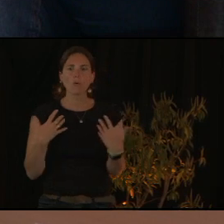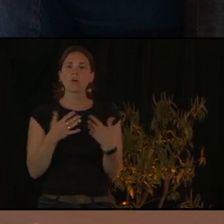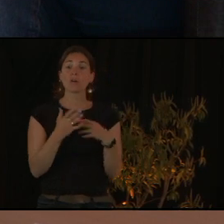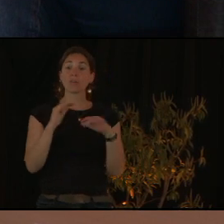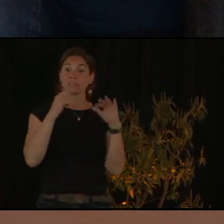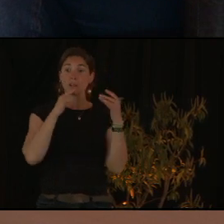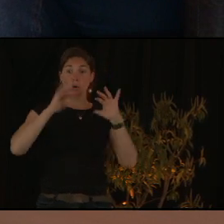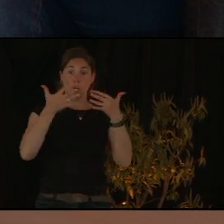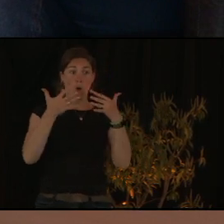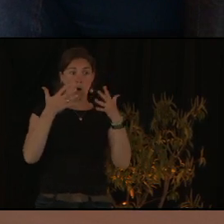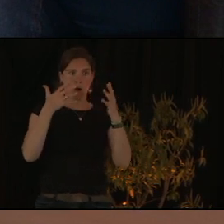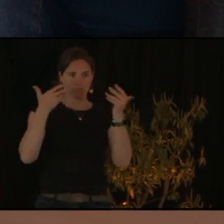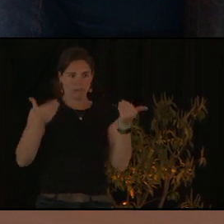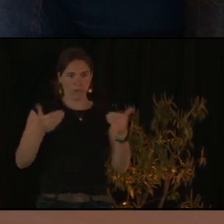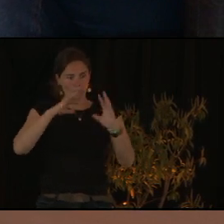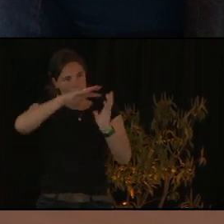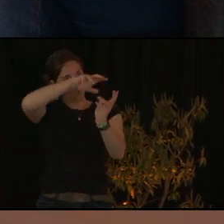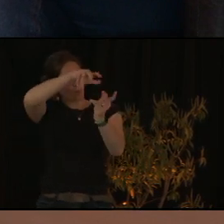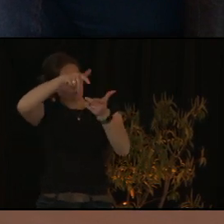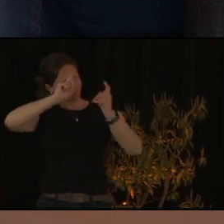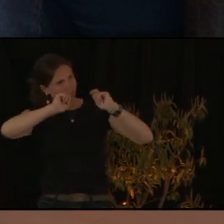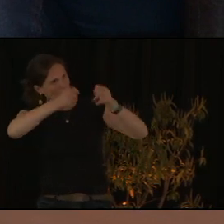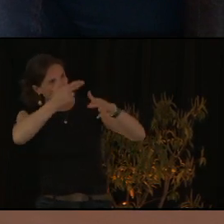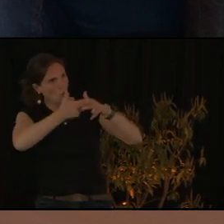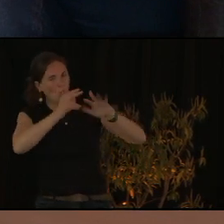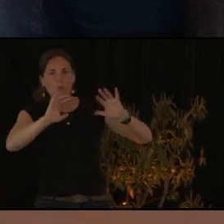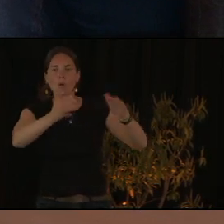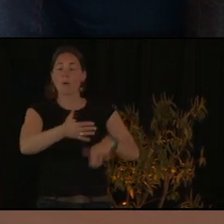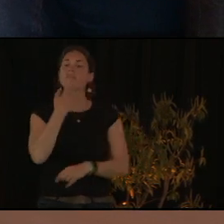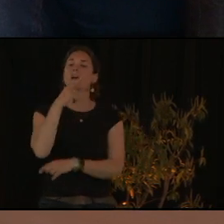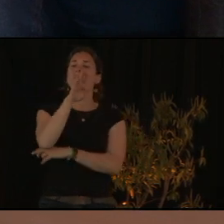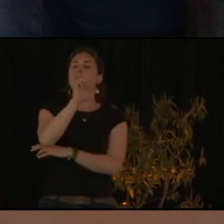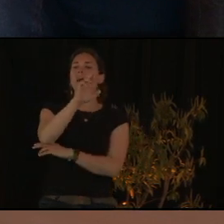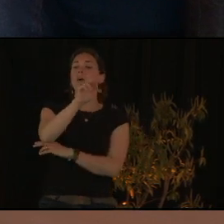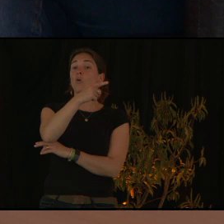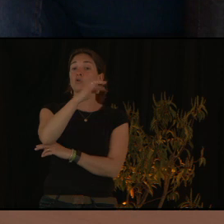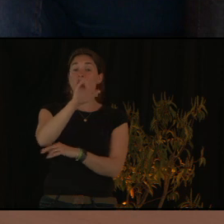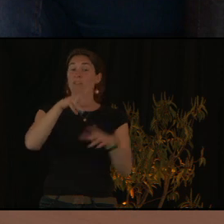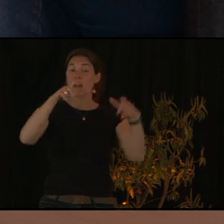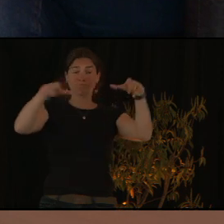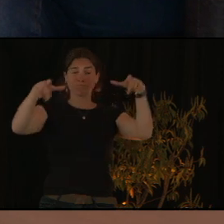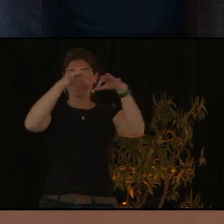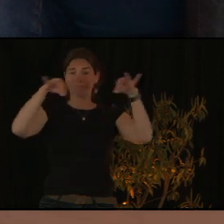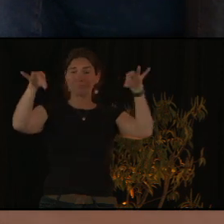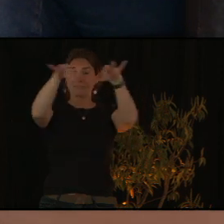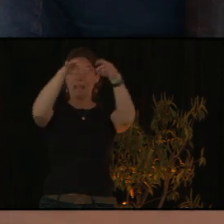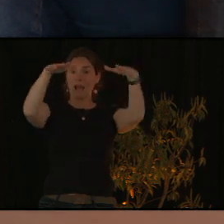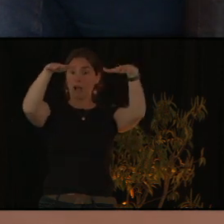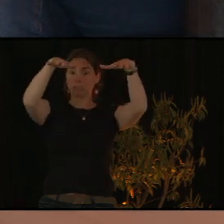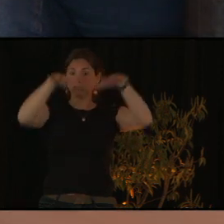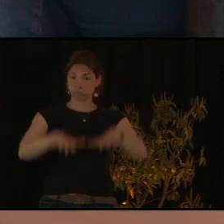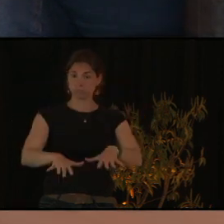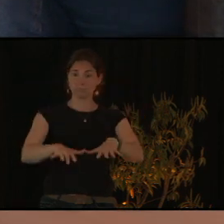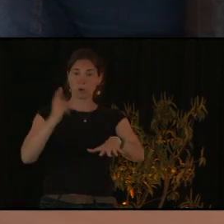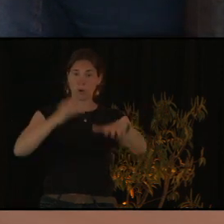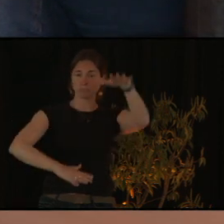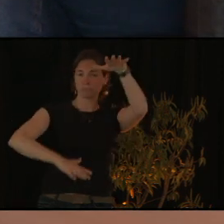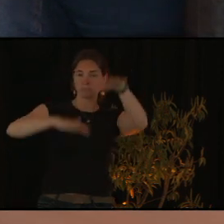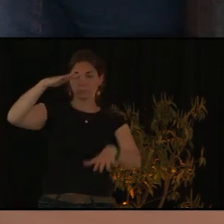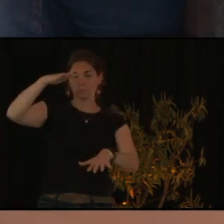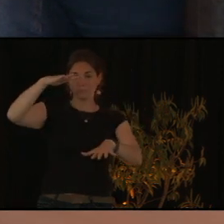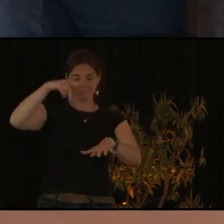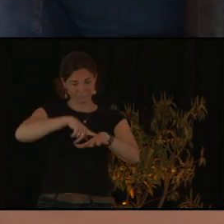parvenir encore à nommer le monde aujourd'hui. La Béringie, qui est un territoire disparu, qui est une terre qui a été submergée, je me suis demandé d'abord, mais